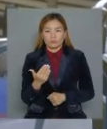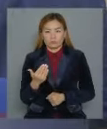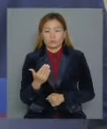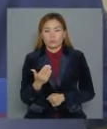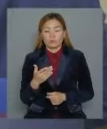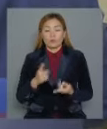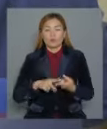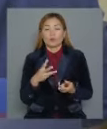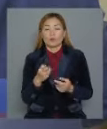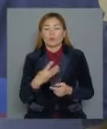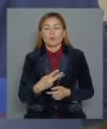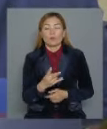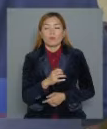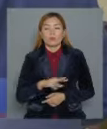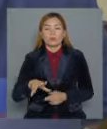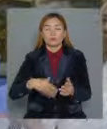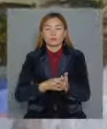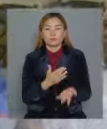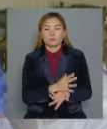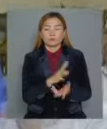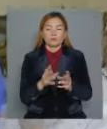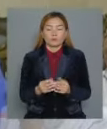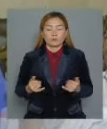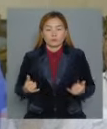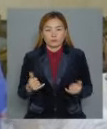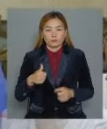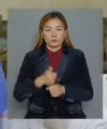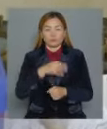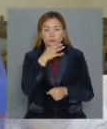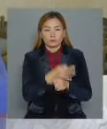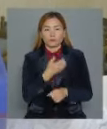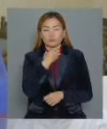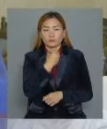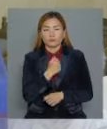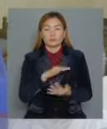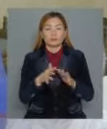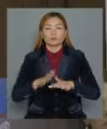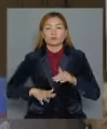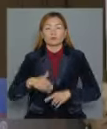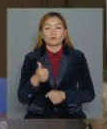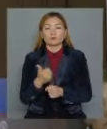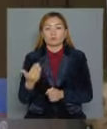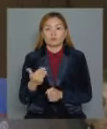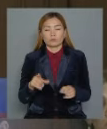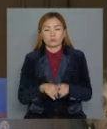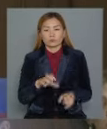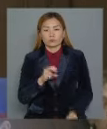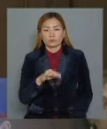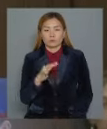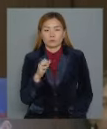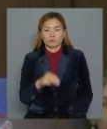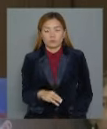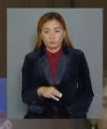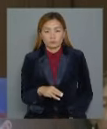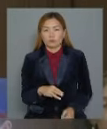эпизотияға қарсы 932 миллион теңге бөлген. Бірақ өкіншісі басшылар жауап бере алмады. Тіпті ауыл шаруашылығы басқармасының басшысы Салават Өтеғұлов